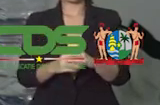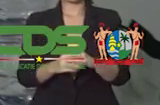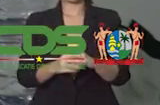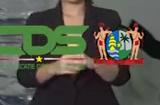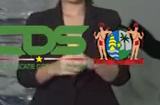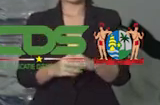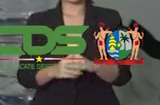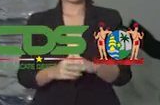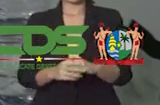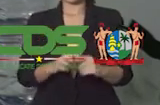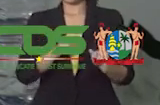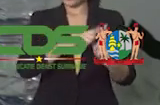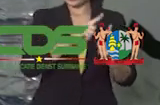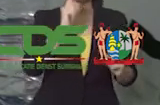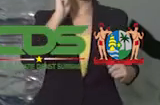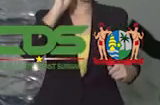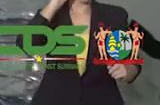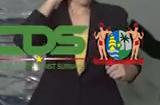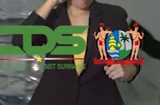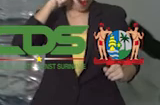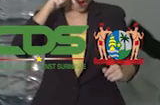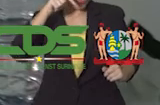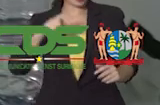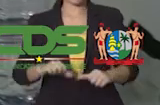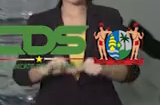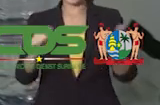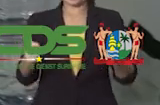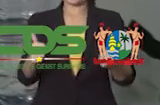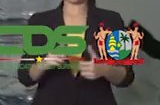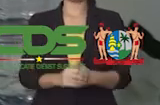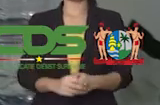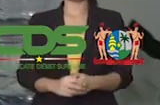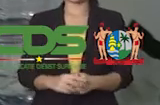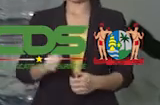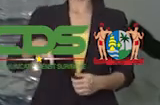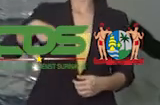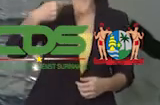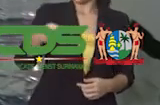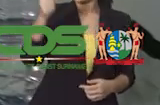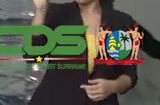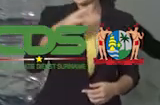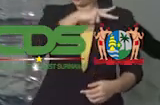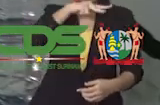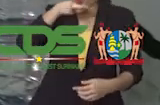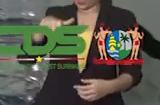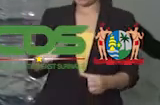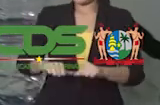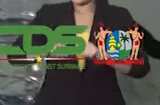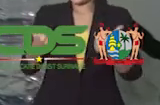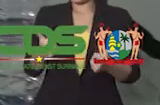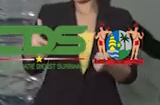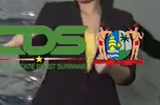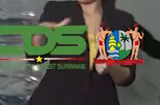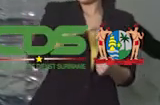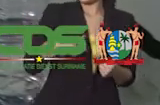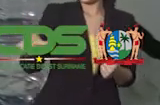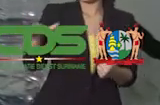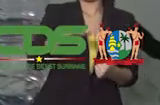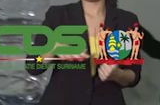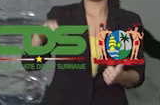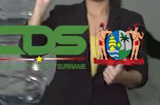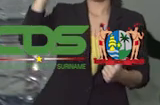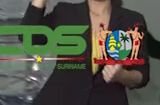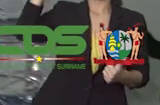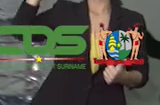gaat vanaf morgen plaatsvinden. Vanaf volgende week beginnen we met de buurten. De volgende week is Sophia's Lust